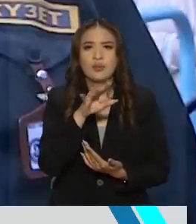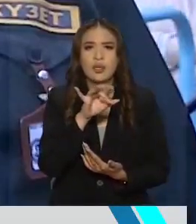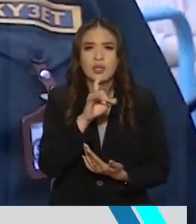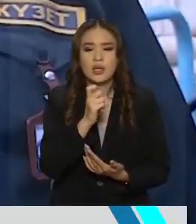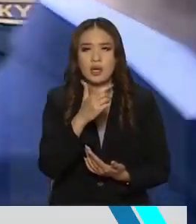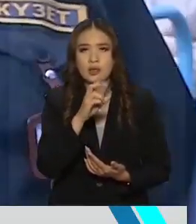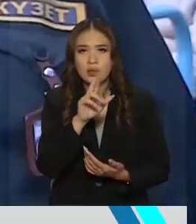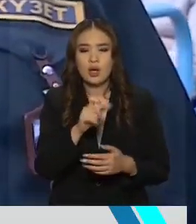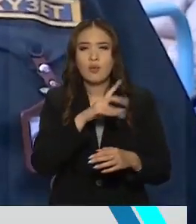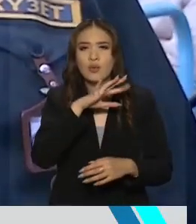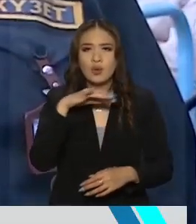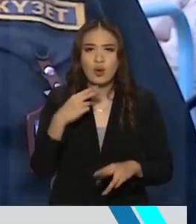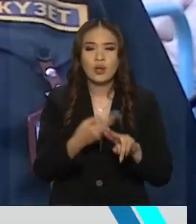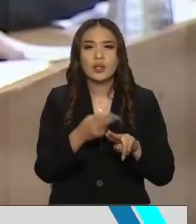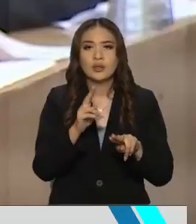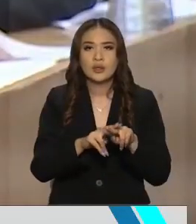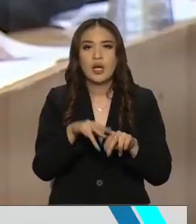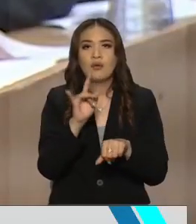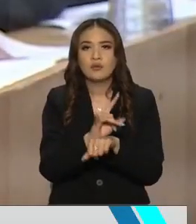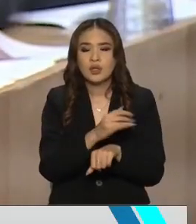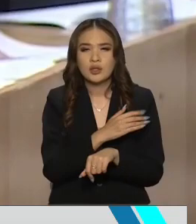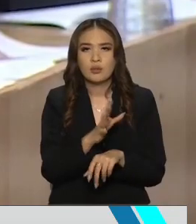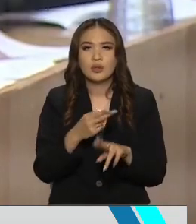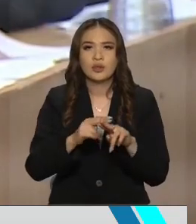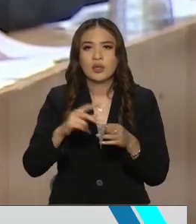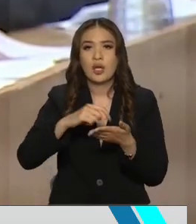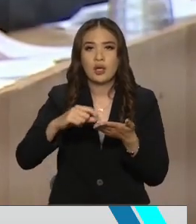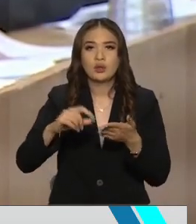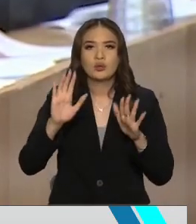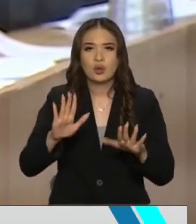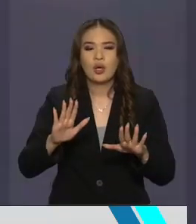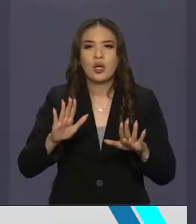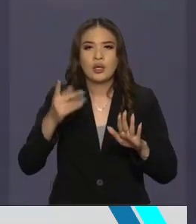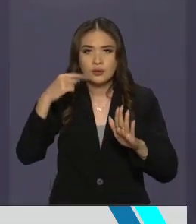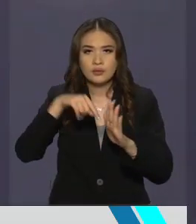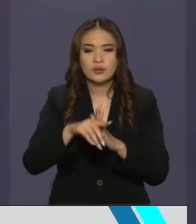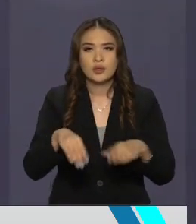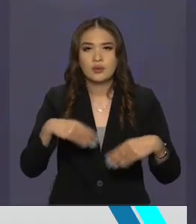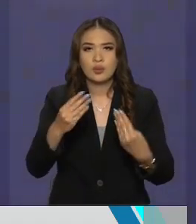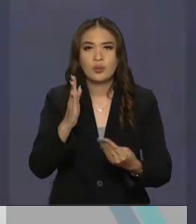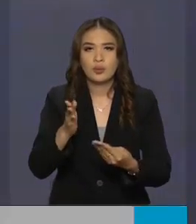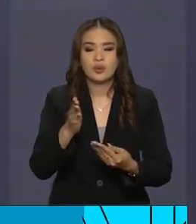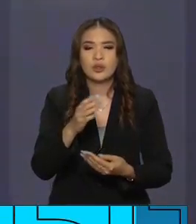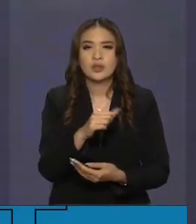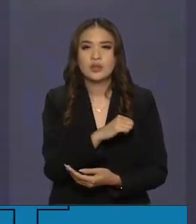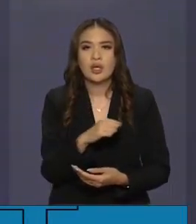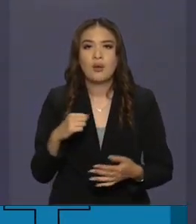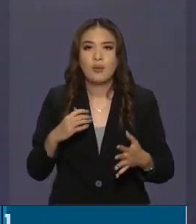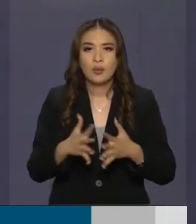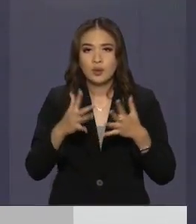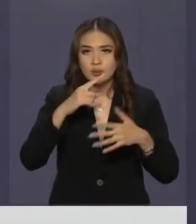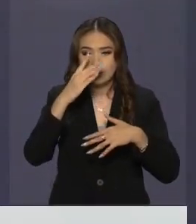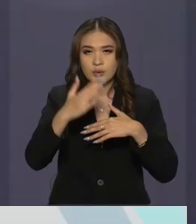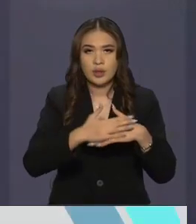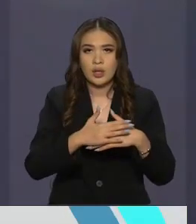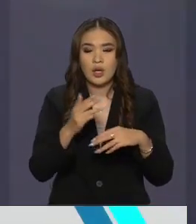пайдаланатындар көп екен, сондықтан енді қалам аудиторияға кіргеннен кейін ғана беріледі. Самый в этом году креативный. Биылғы ең